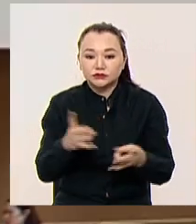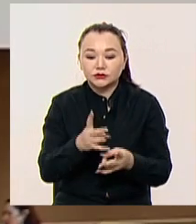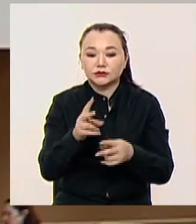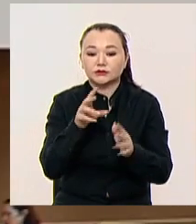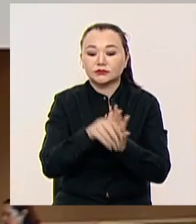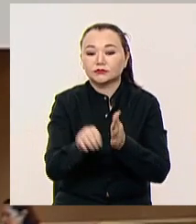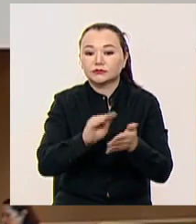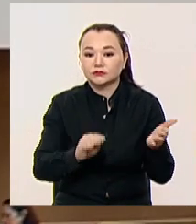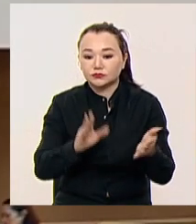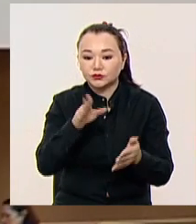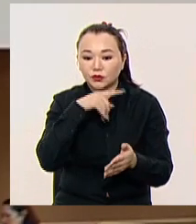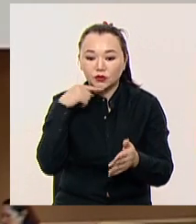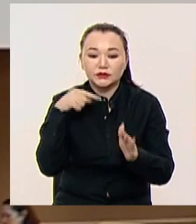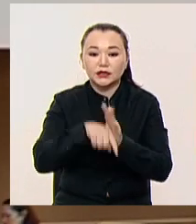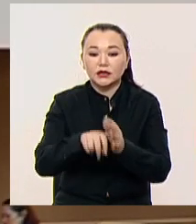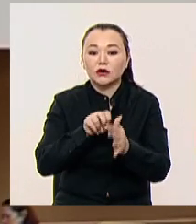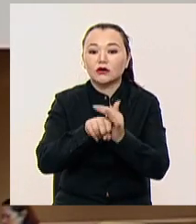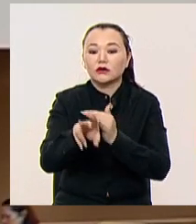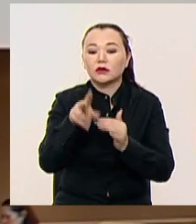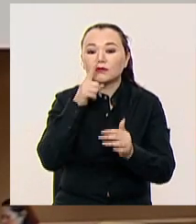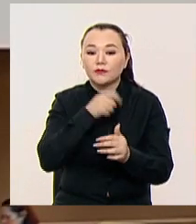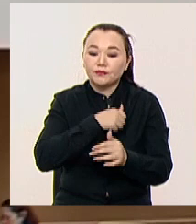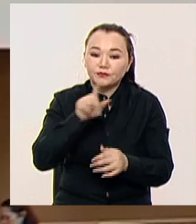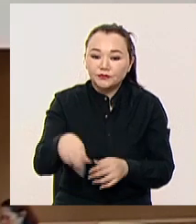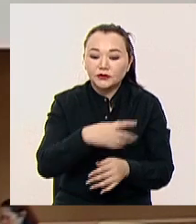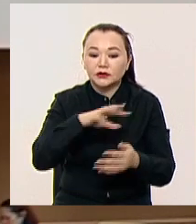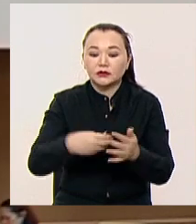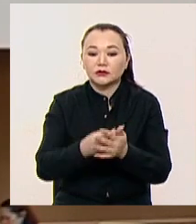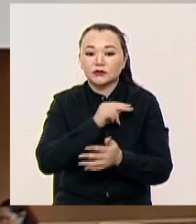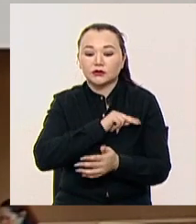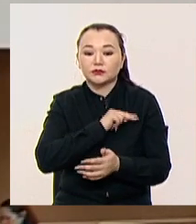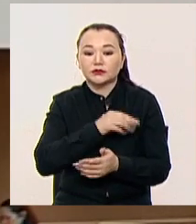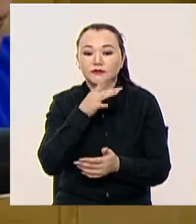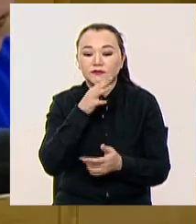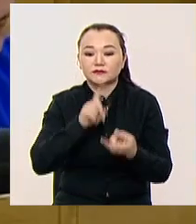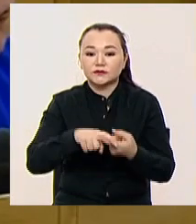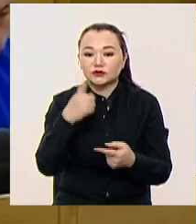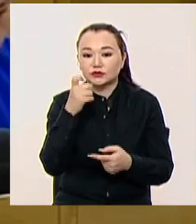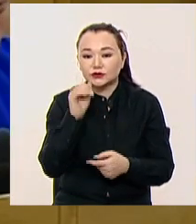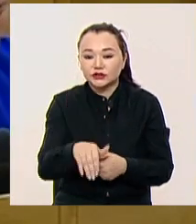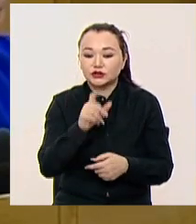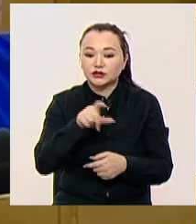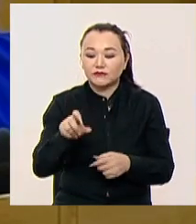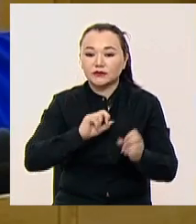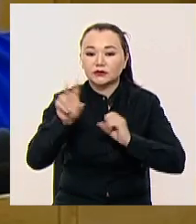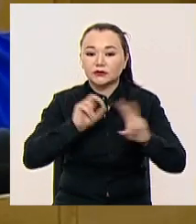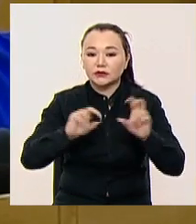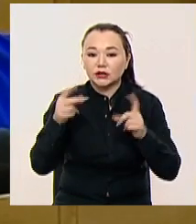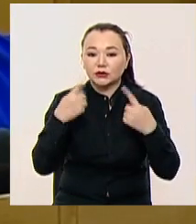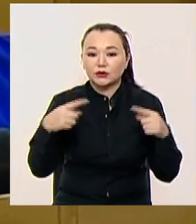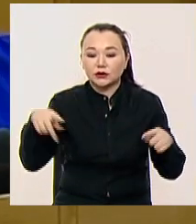Айта кетейік, Ресейде ішінара мобилизация жарияланғаннан бері елден еңбек жасындағы жүздеген мың азамат басқа